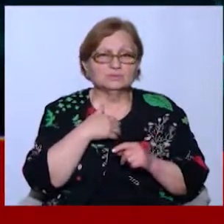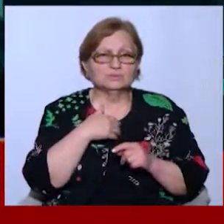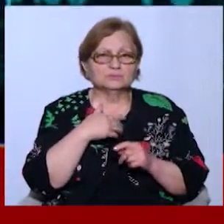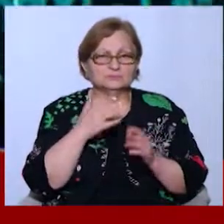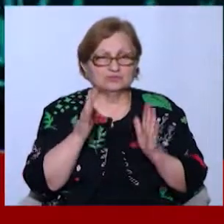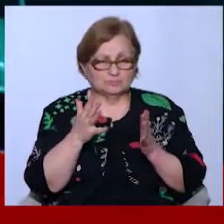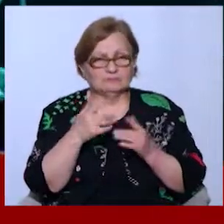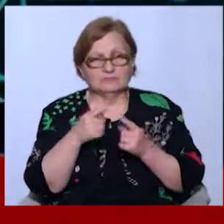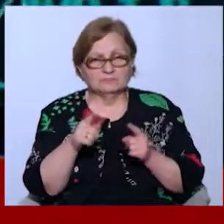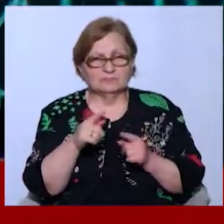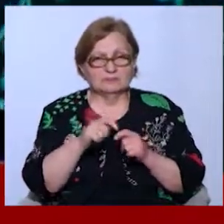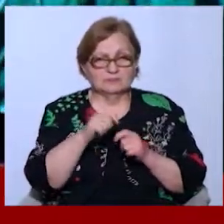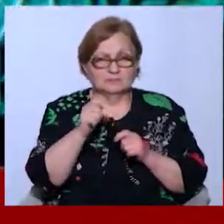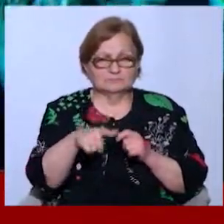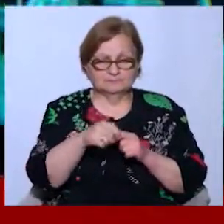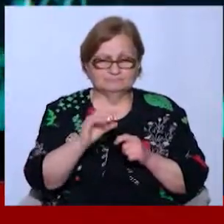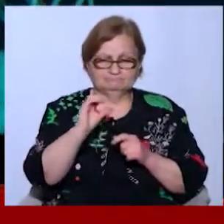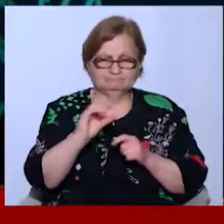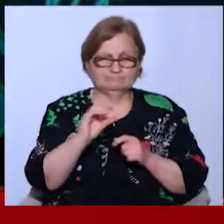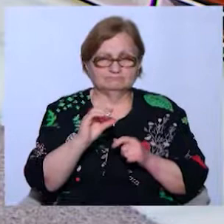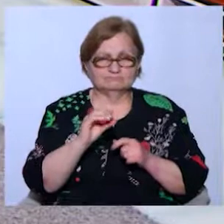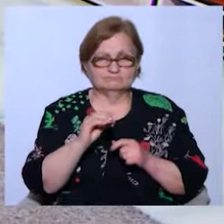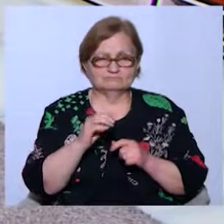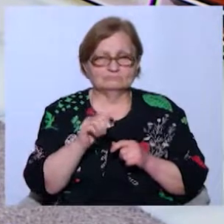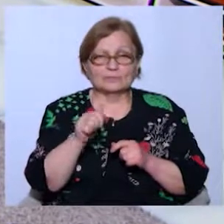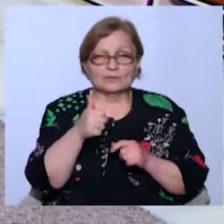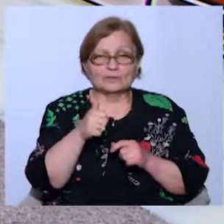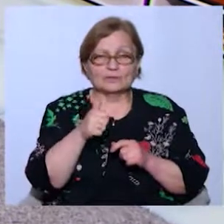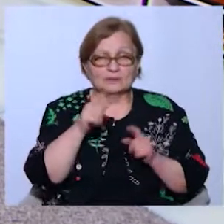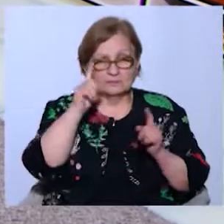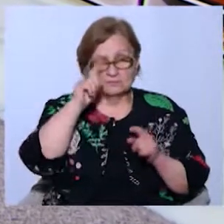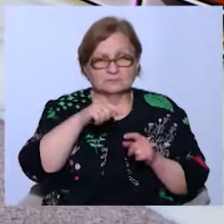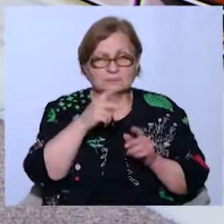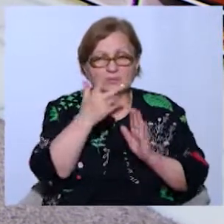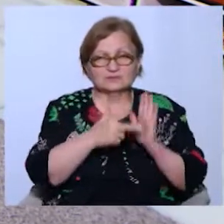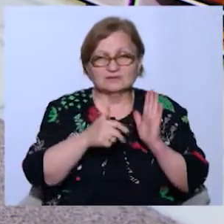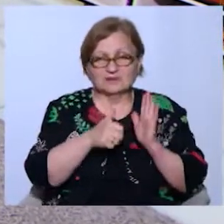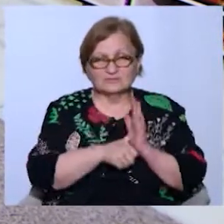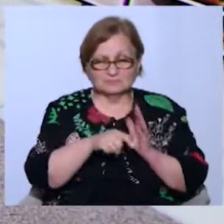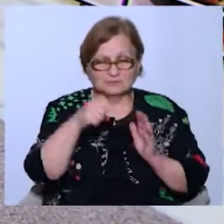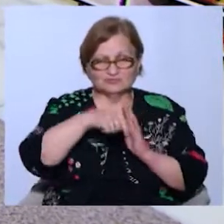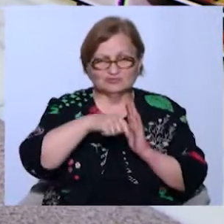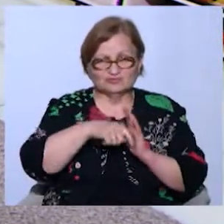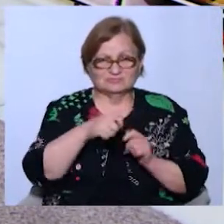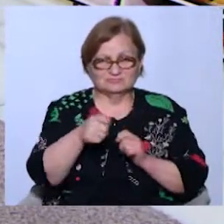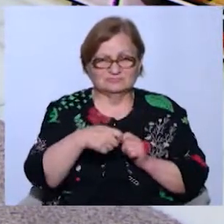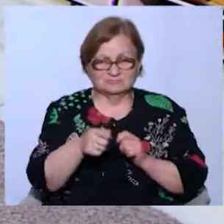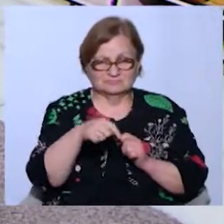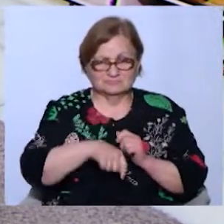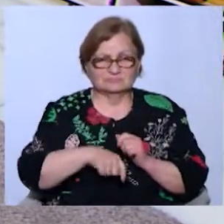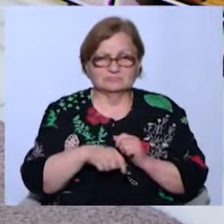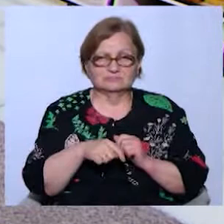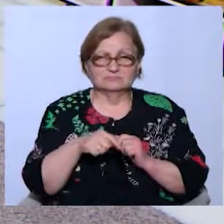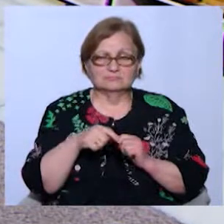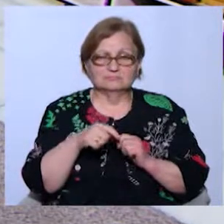გვაქვს კარტის დასტა, სათამაშო კარტის დასტა, როგორც წესი, თქვენ ალბათ მიჩვეულიხართ 36 კარტიან დასტით თამაშს,